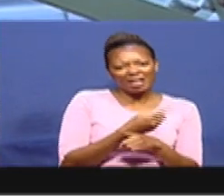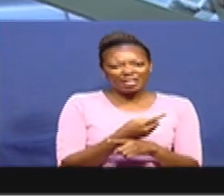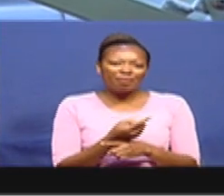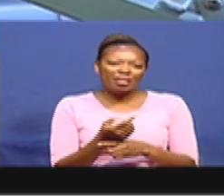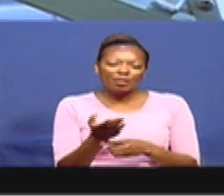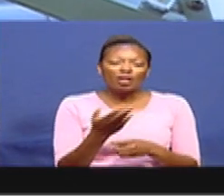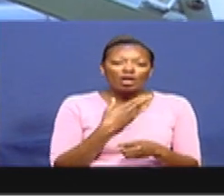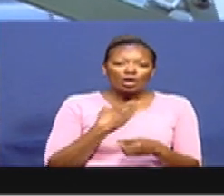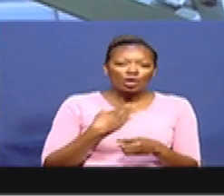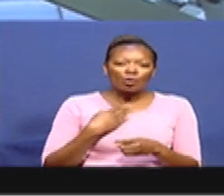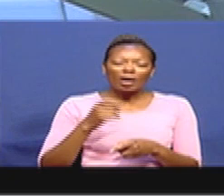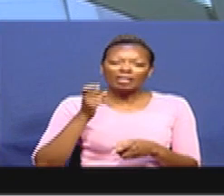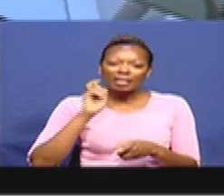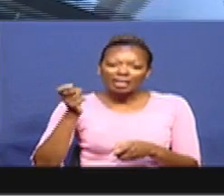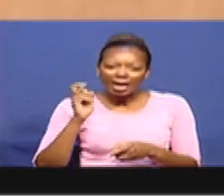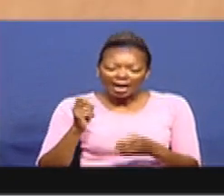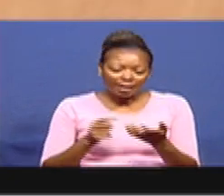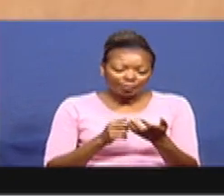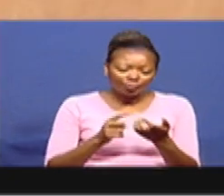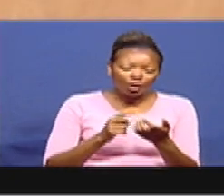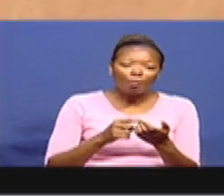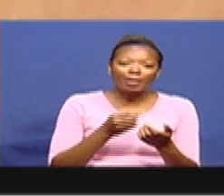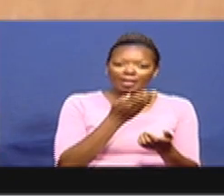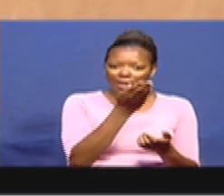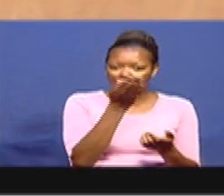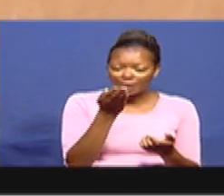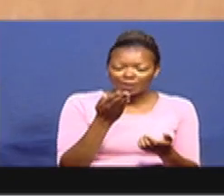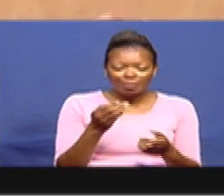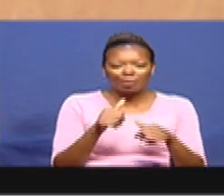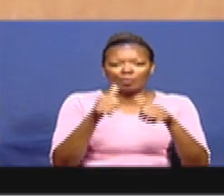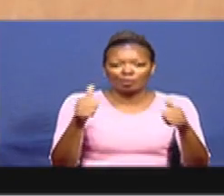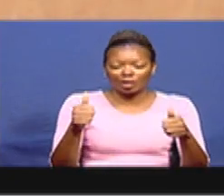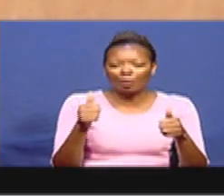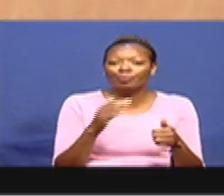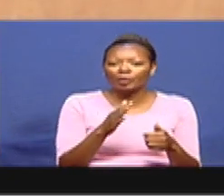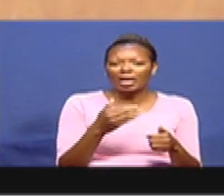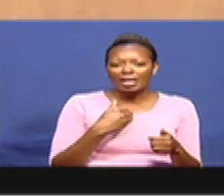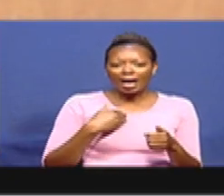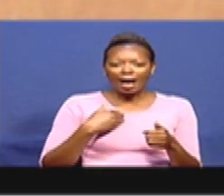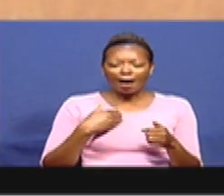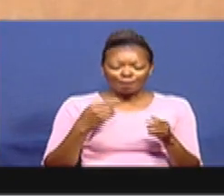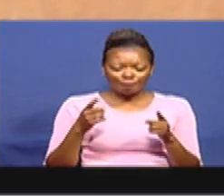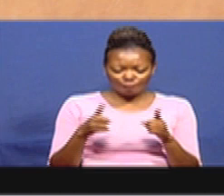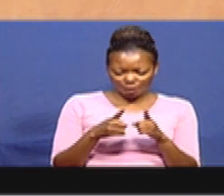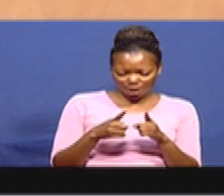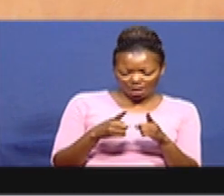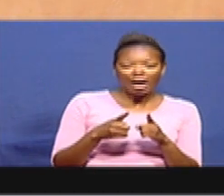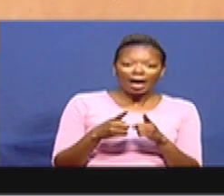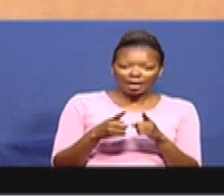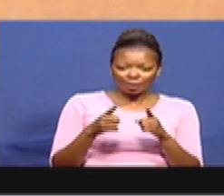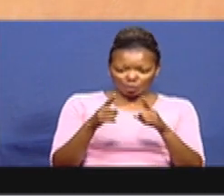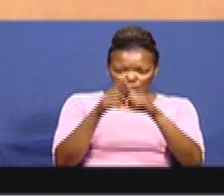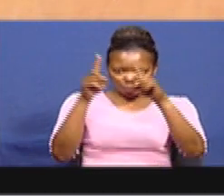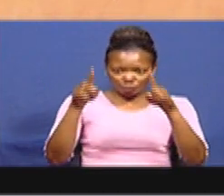cha mayai unataka kuangua kwa wiki. Unajua kuna hatchery size, kuna zile ndogo kalika 15, kuelekea